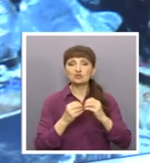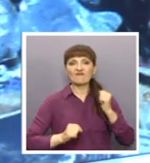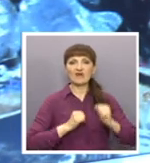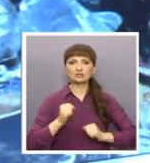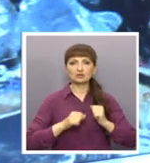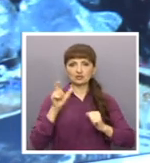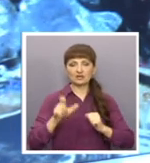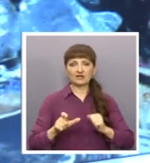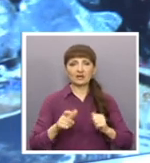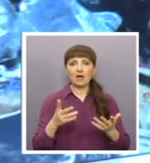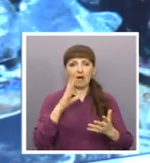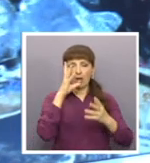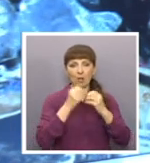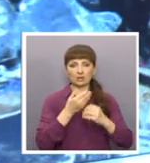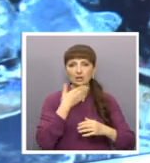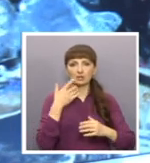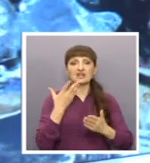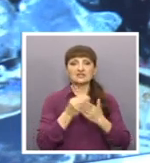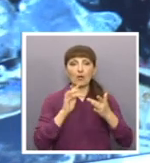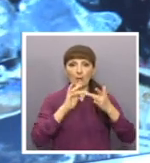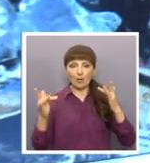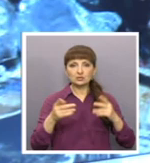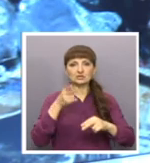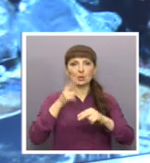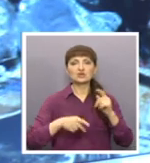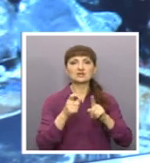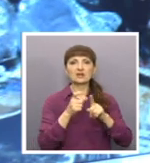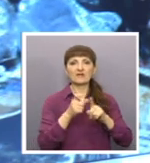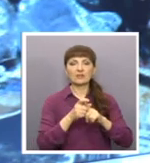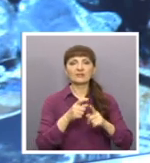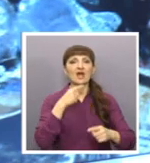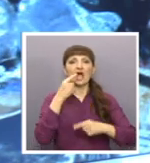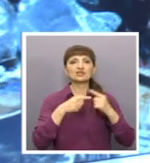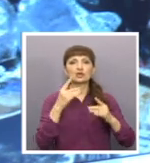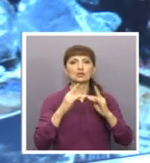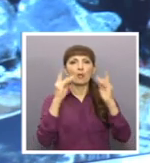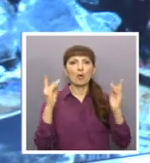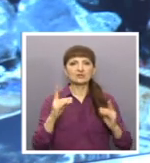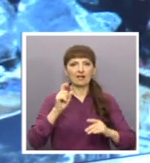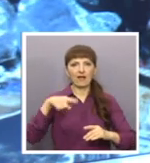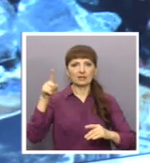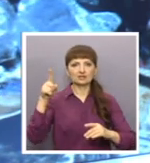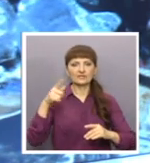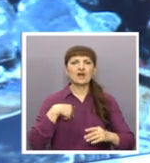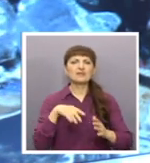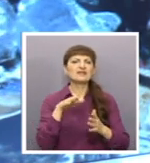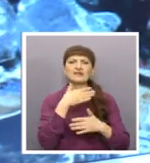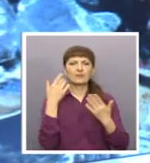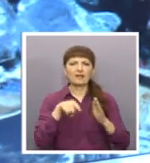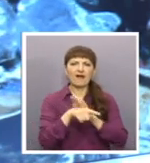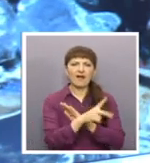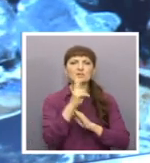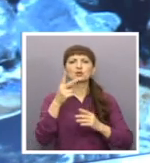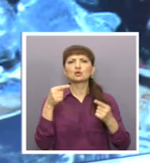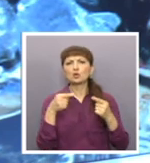автора не было никакой логики. Свой пост он почему-то закончил словами «очередной мост для галочки». Мы не стали копаться и искать